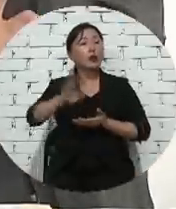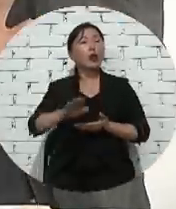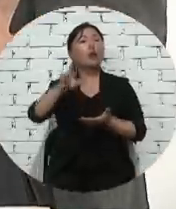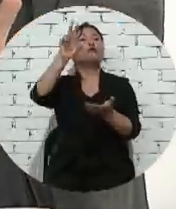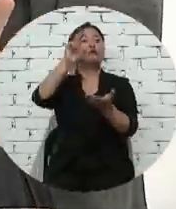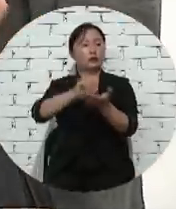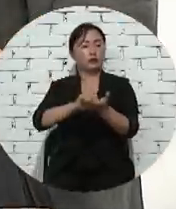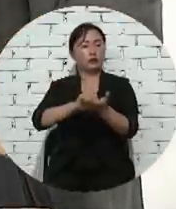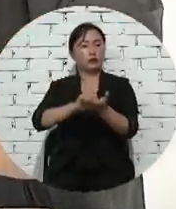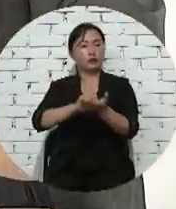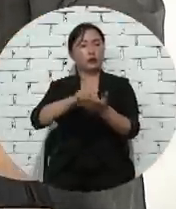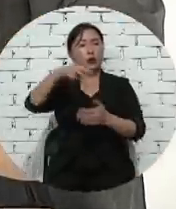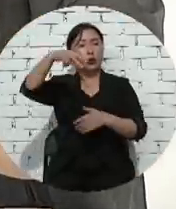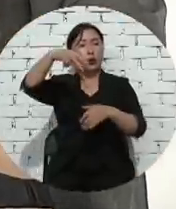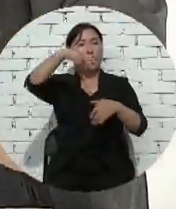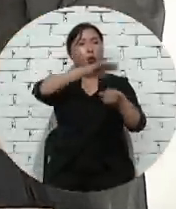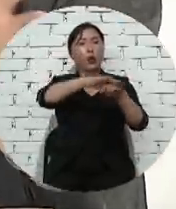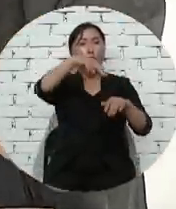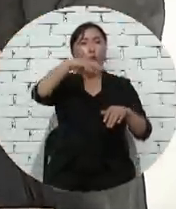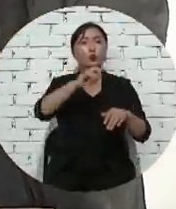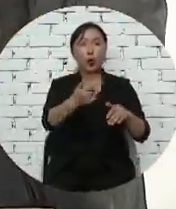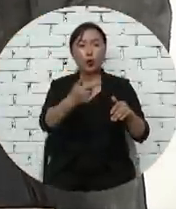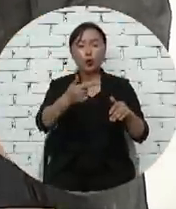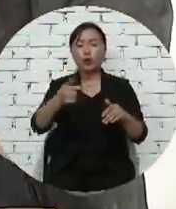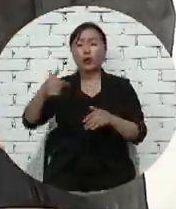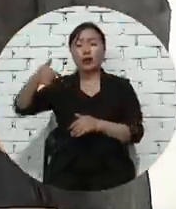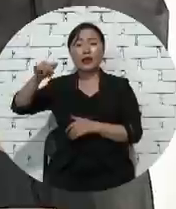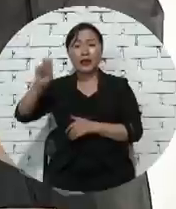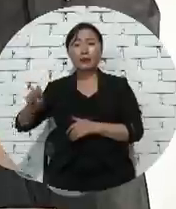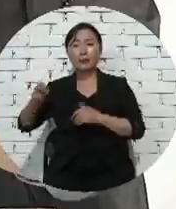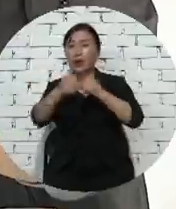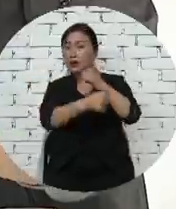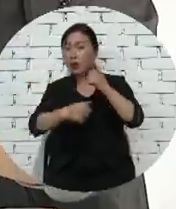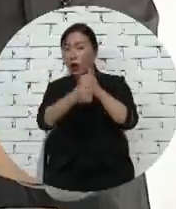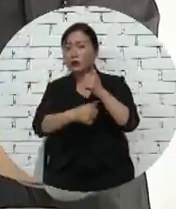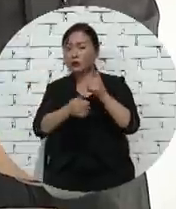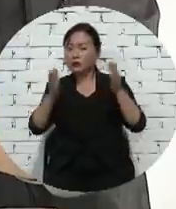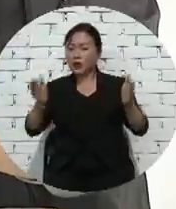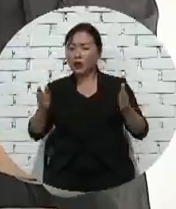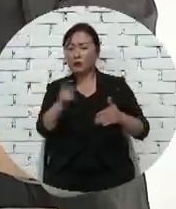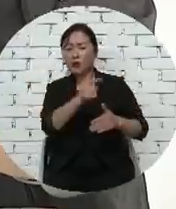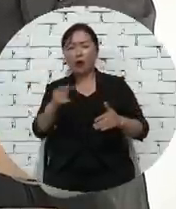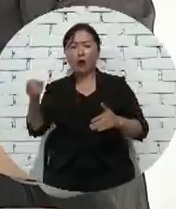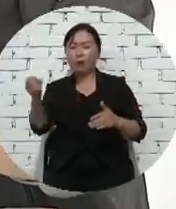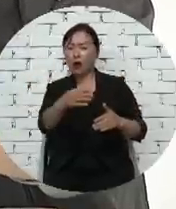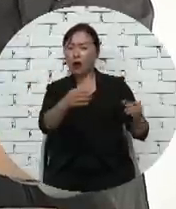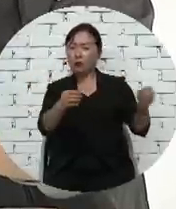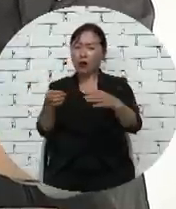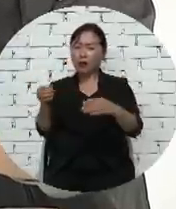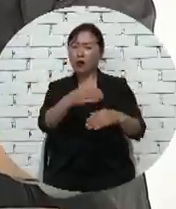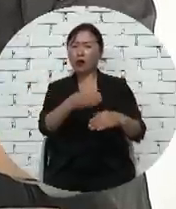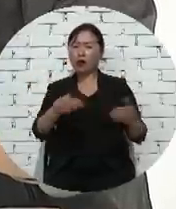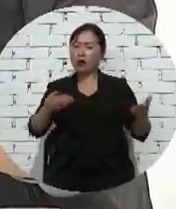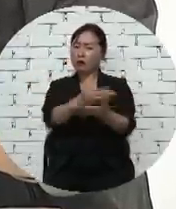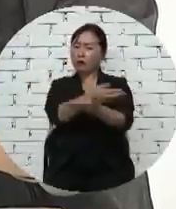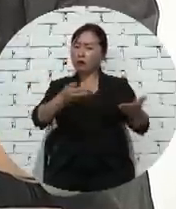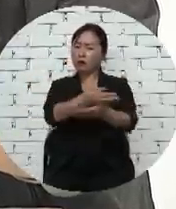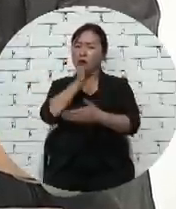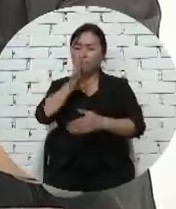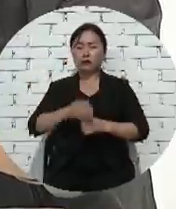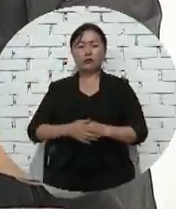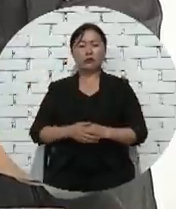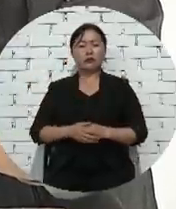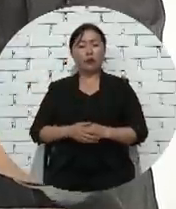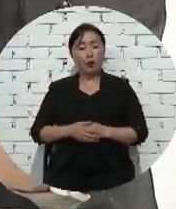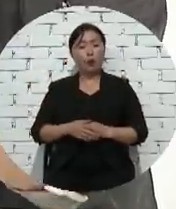네. 손준성 검사하고 김웅 의원 사이에 네. 뭔가가 오간 것은 지금 사실로 보이거든요. 그래서 자기들끼리 동기니까 예. 저는 뭐 전화 통화도